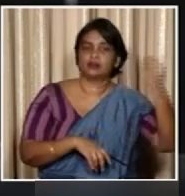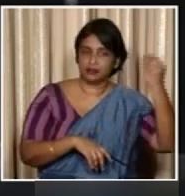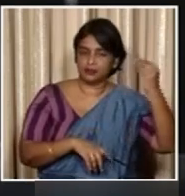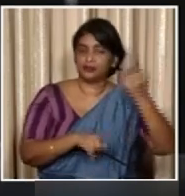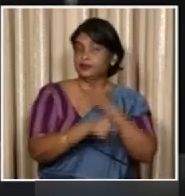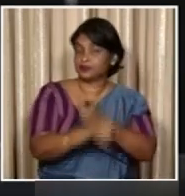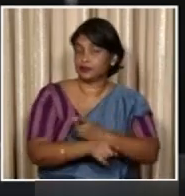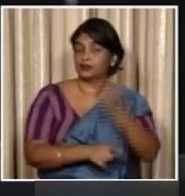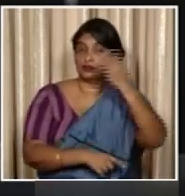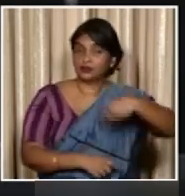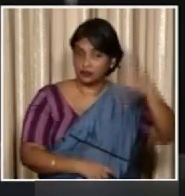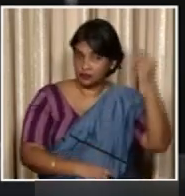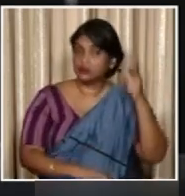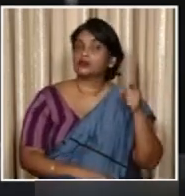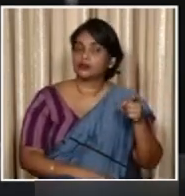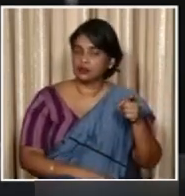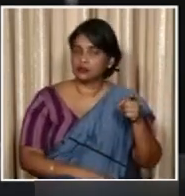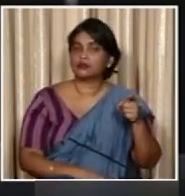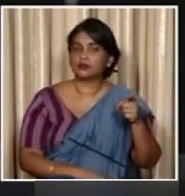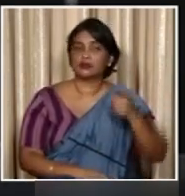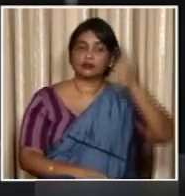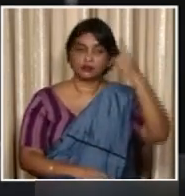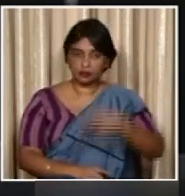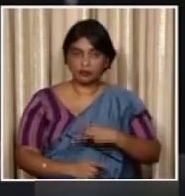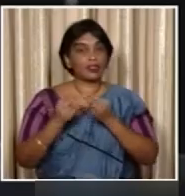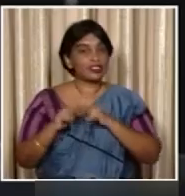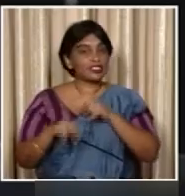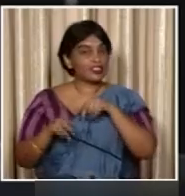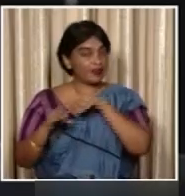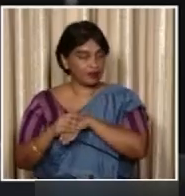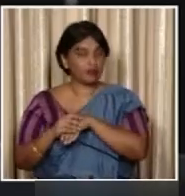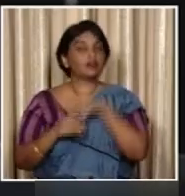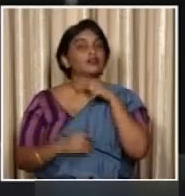අධ්‍යන දීමනා වැඩි කරහම පස්සේ තමයි දෙවෙනි ඉල්ලීම ආවේ අනධ්‍යන කාර්ය මණ්ඩලවලින් ඒගොල්ලන්ටත් ගැලපුම්.